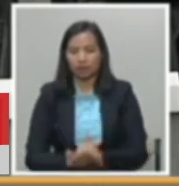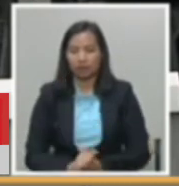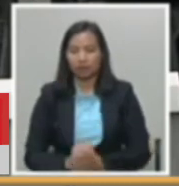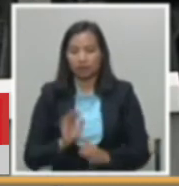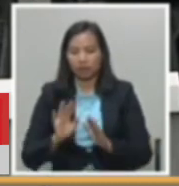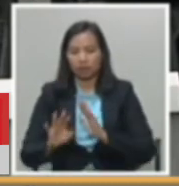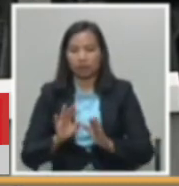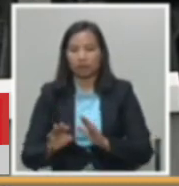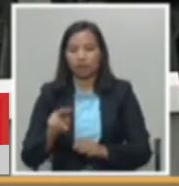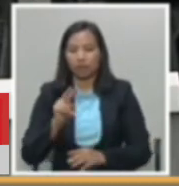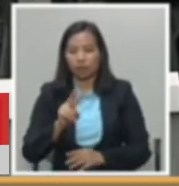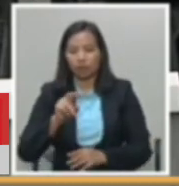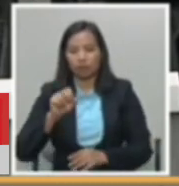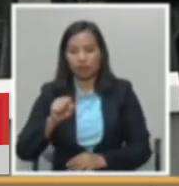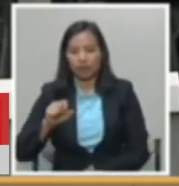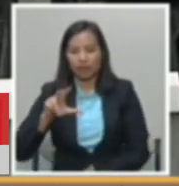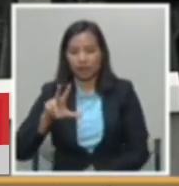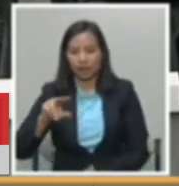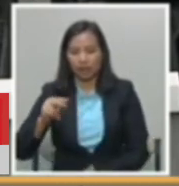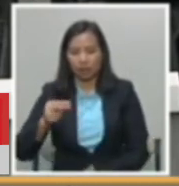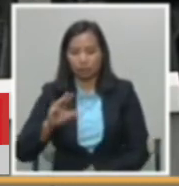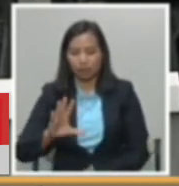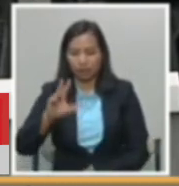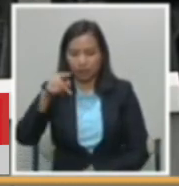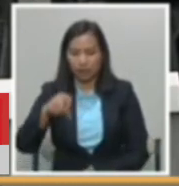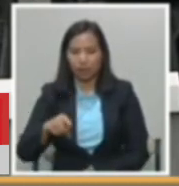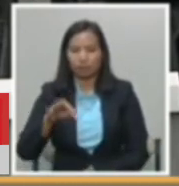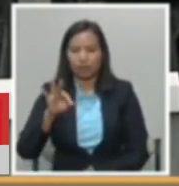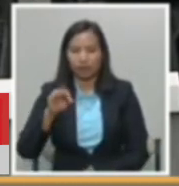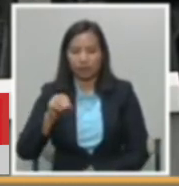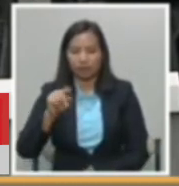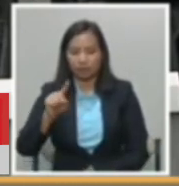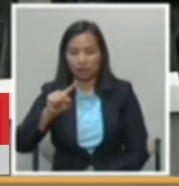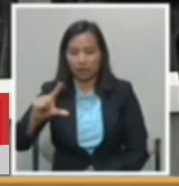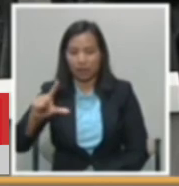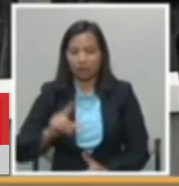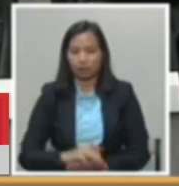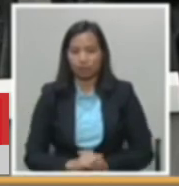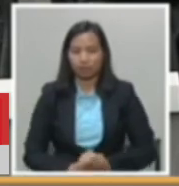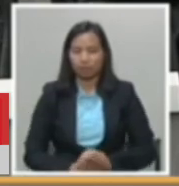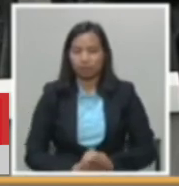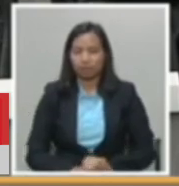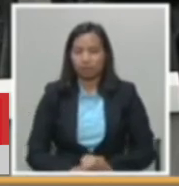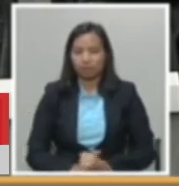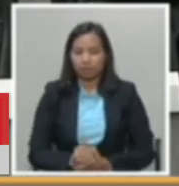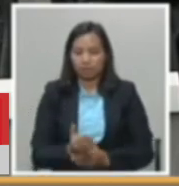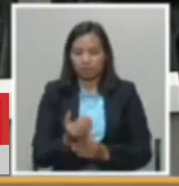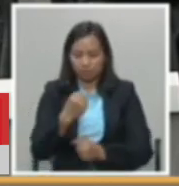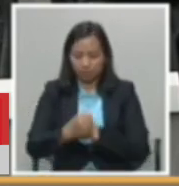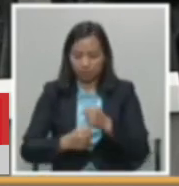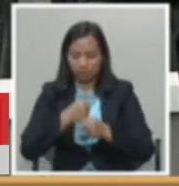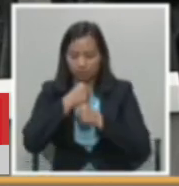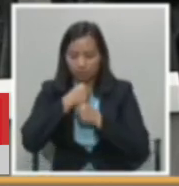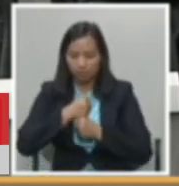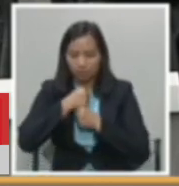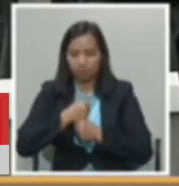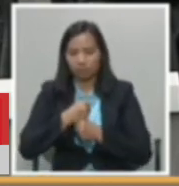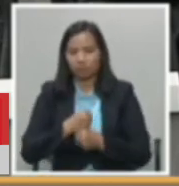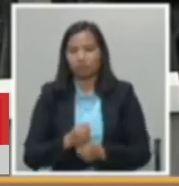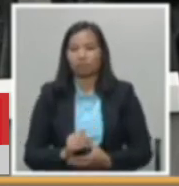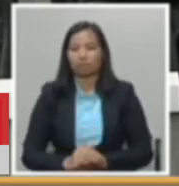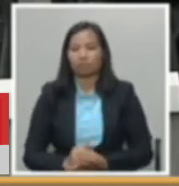าณ 235,091 ล้านบาทยอดของผู้สูงวัยเนี่ยมีแค่